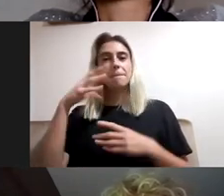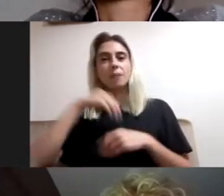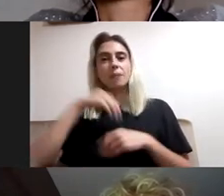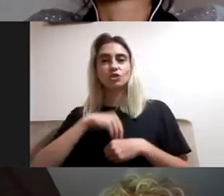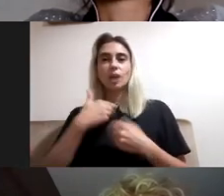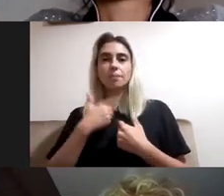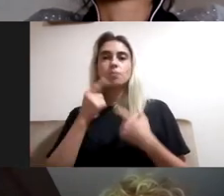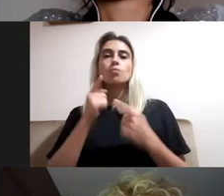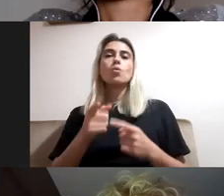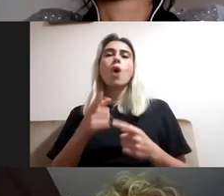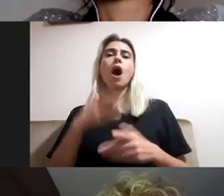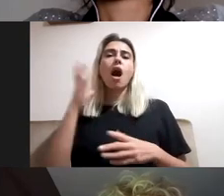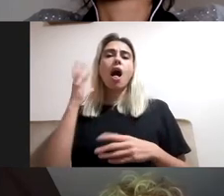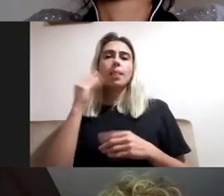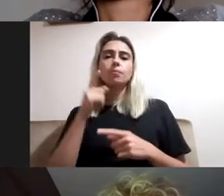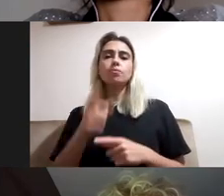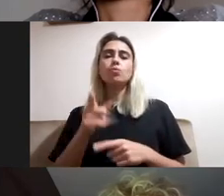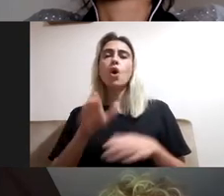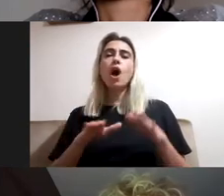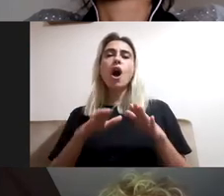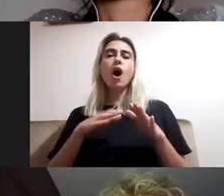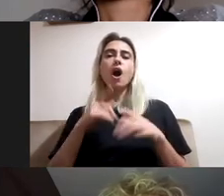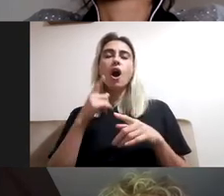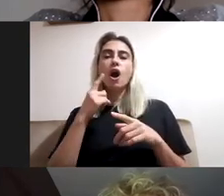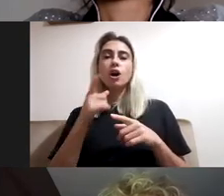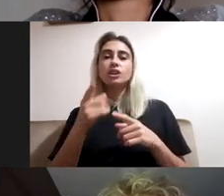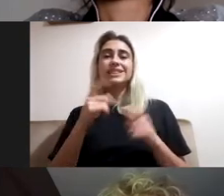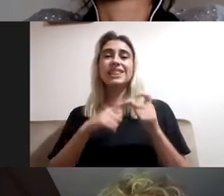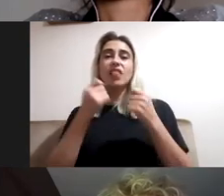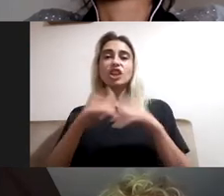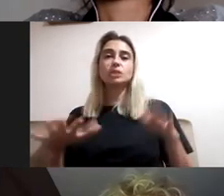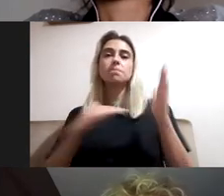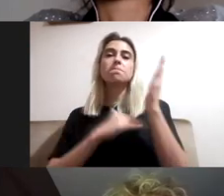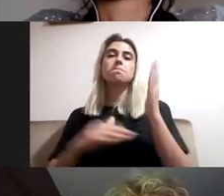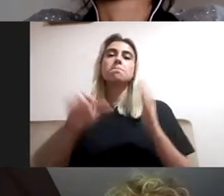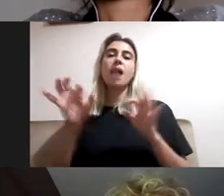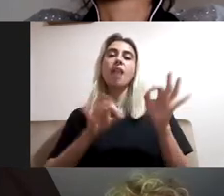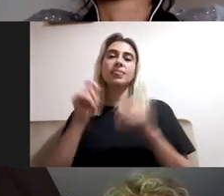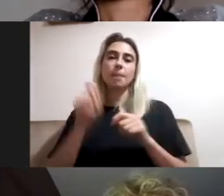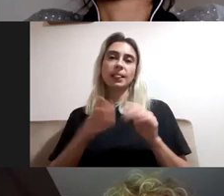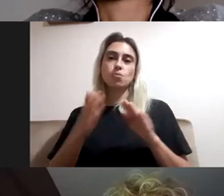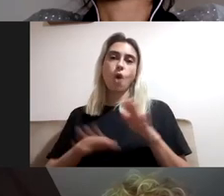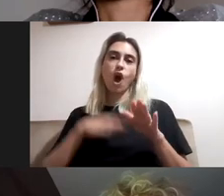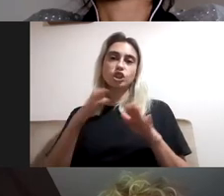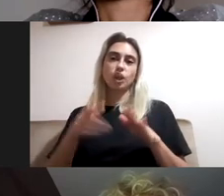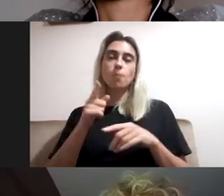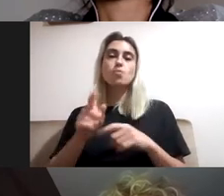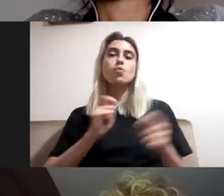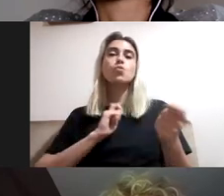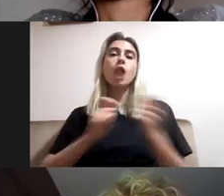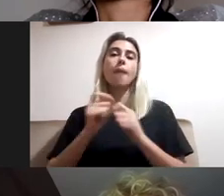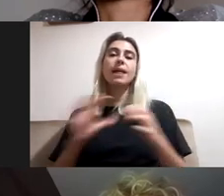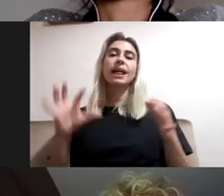Bu anlamda ulaşım açısından güzel bir stratejik plan yapıldığını öğrendik. Belki uygulama ile ilgili